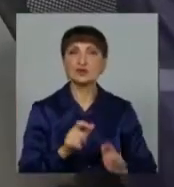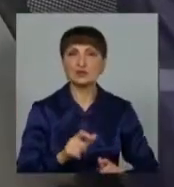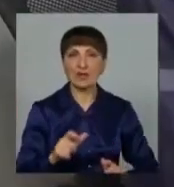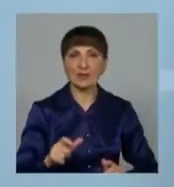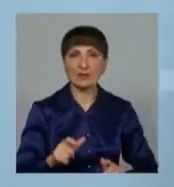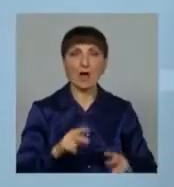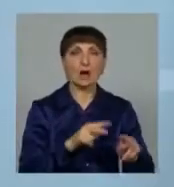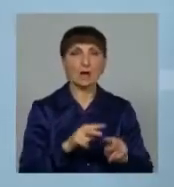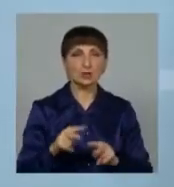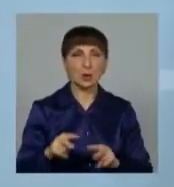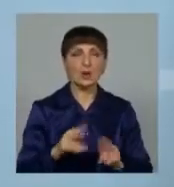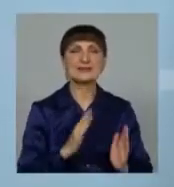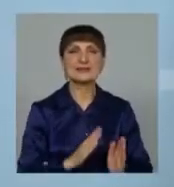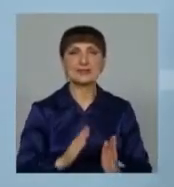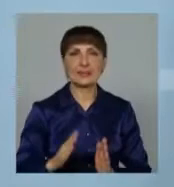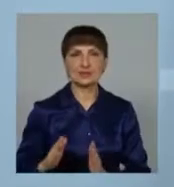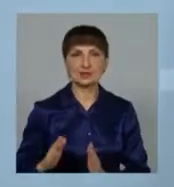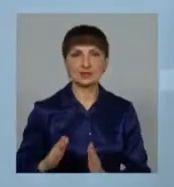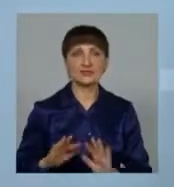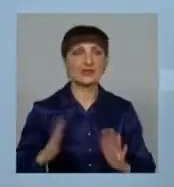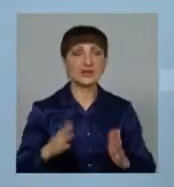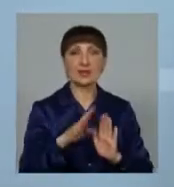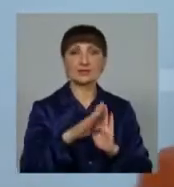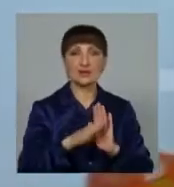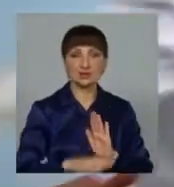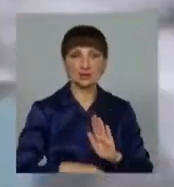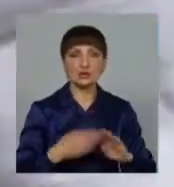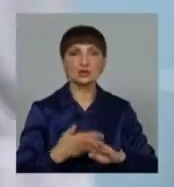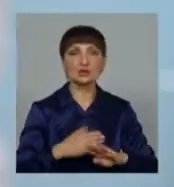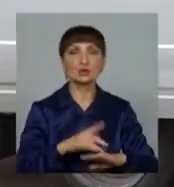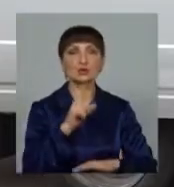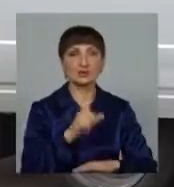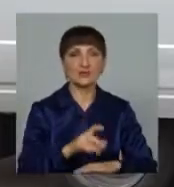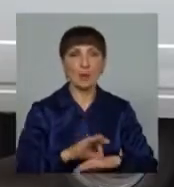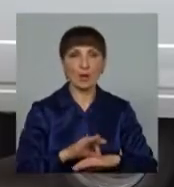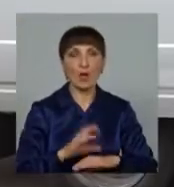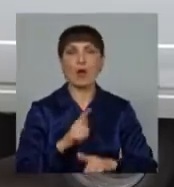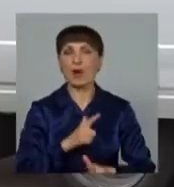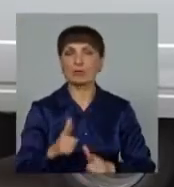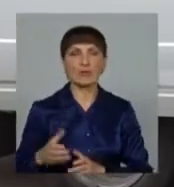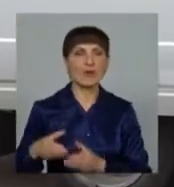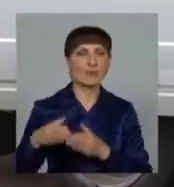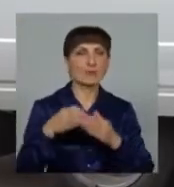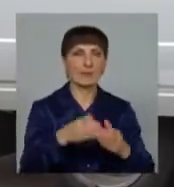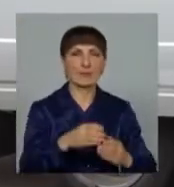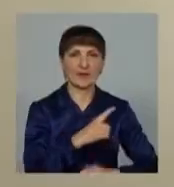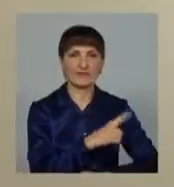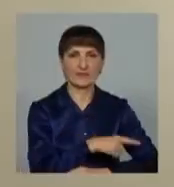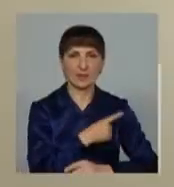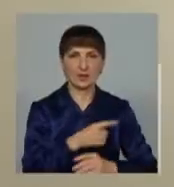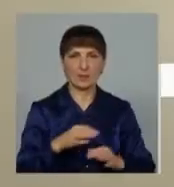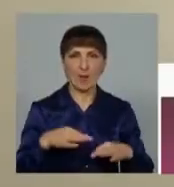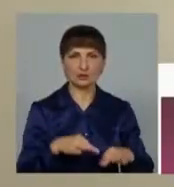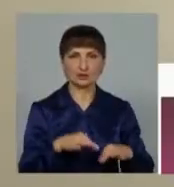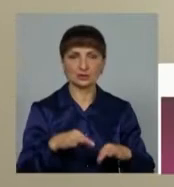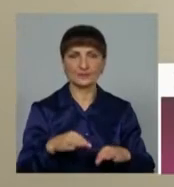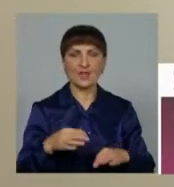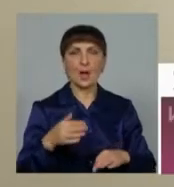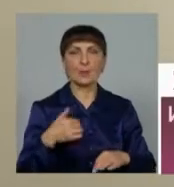пациентов. Контроль ведется систематически. В случае осложнений к тяжелобольному готова выехать мобильная бригада. Мы отрабатываем